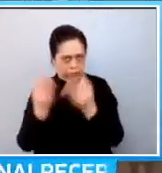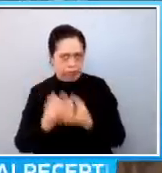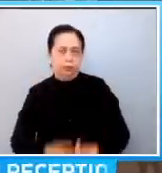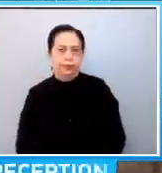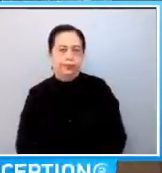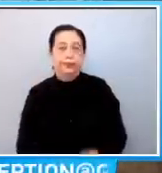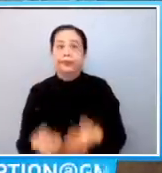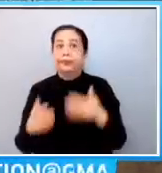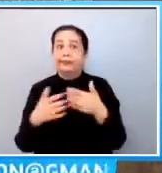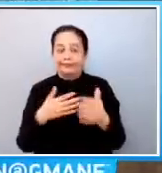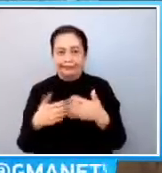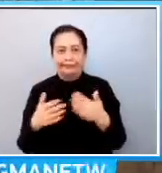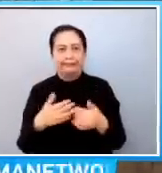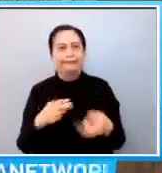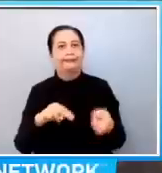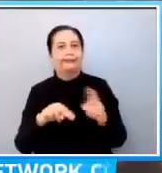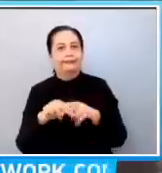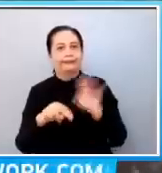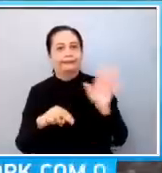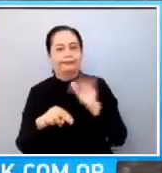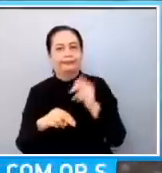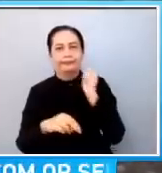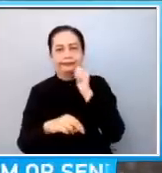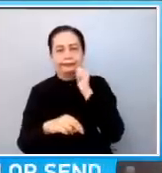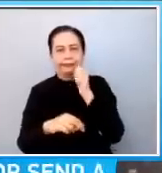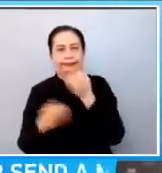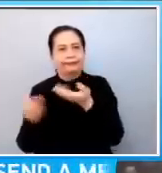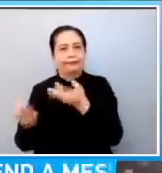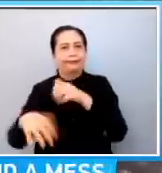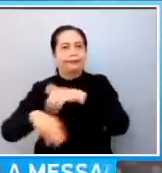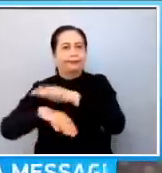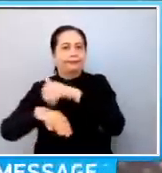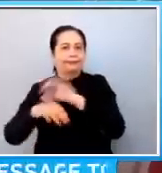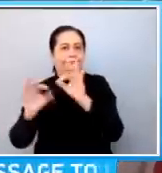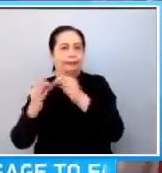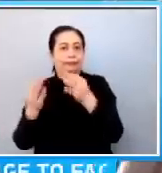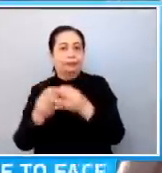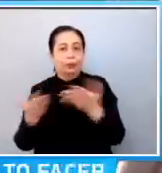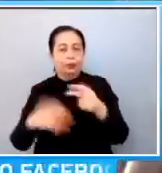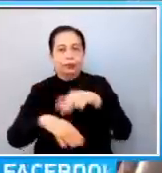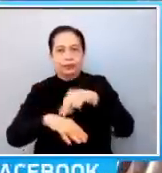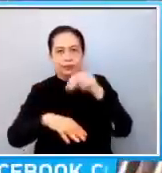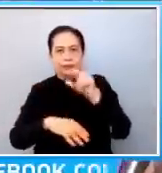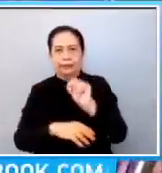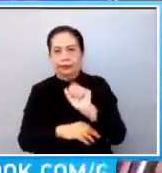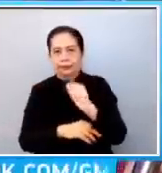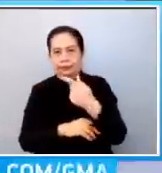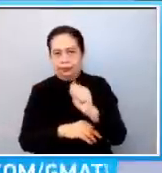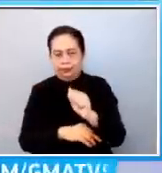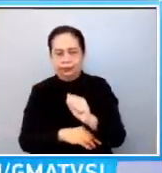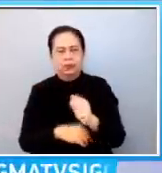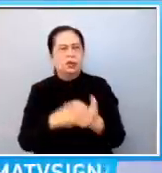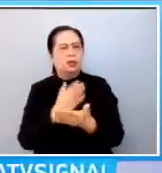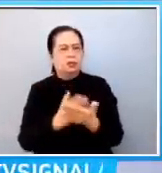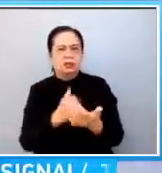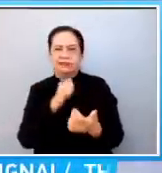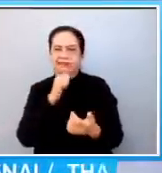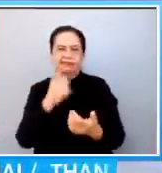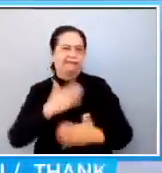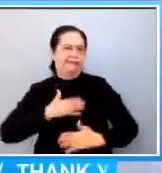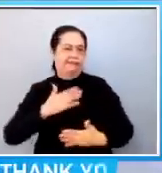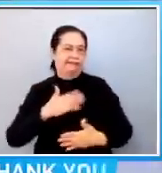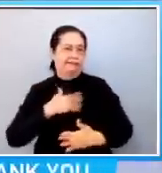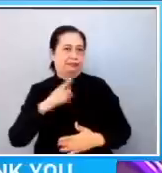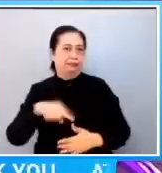papaano, madaragdagan daw ang kanyang arawang pinapadala sa kanyang pamilya sa Naga City. May ilan naman na hindi pa rin masaya sa pisong dagdag sa